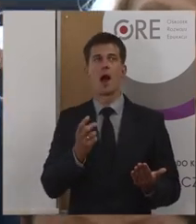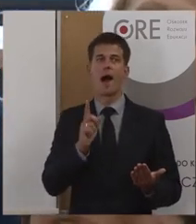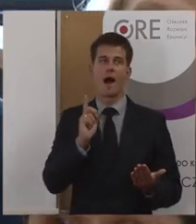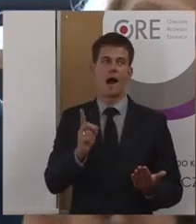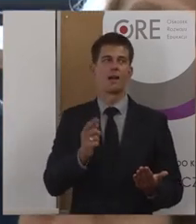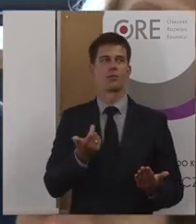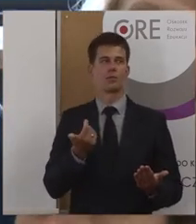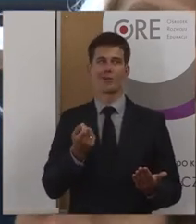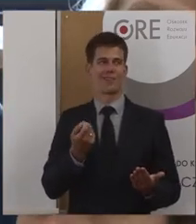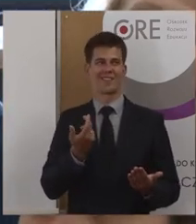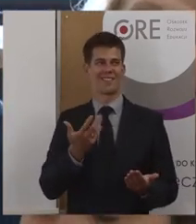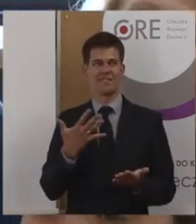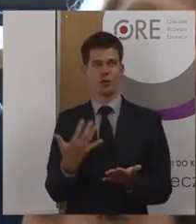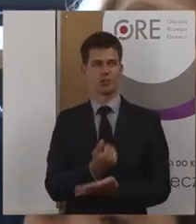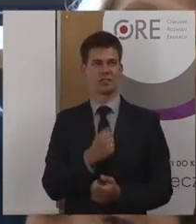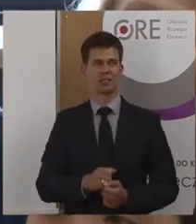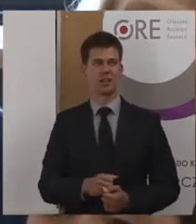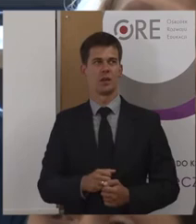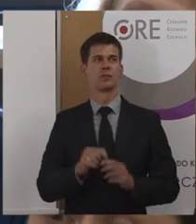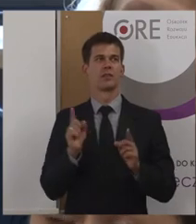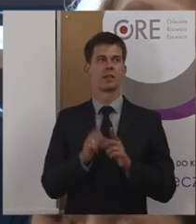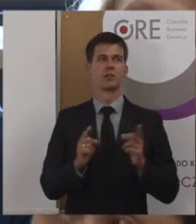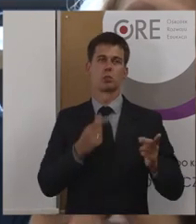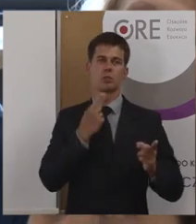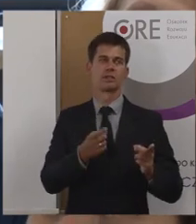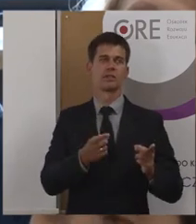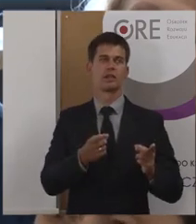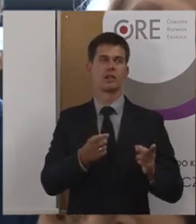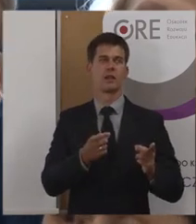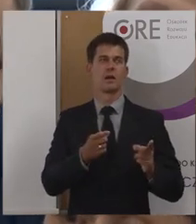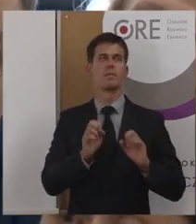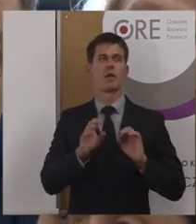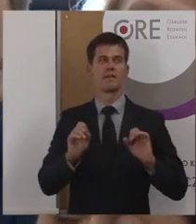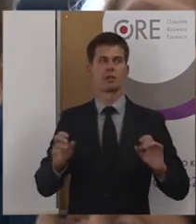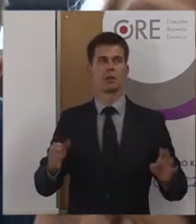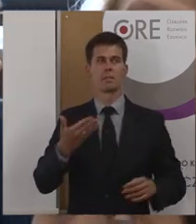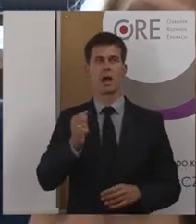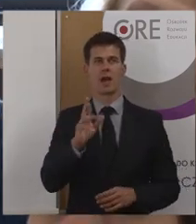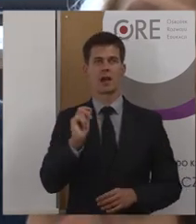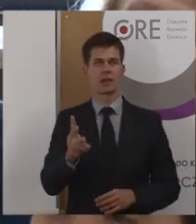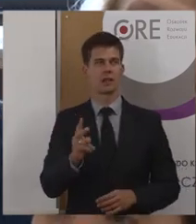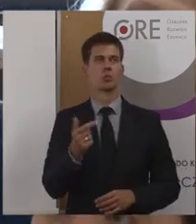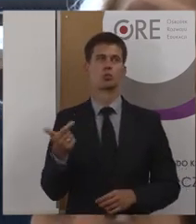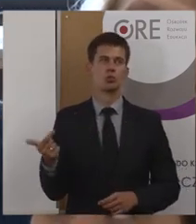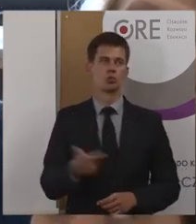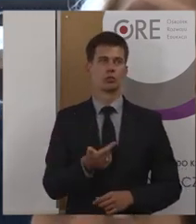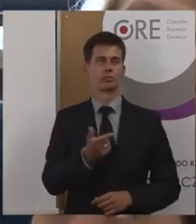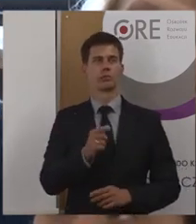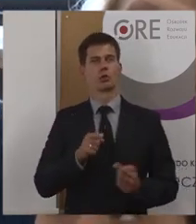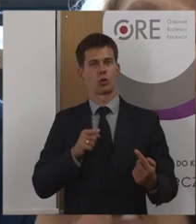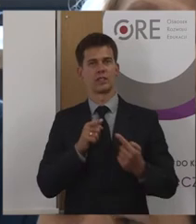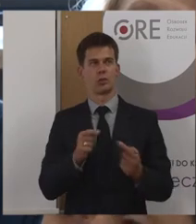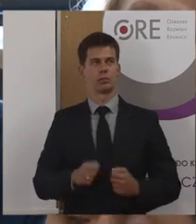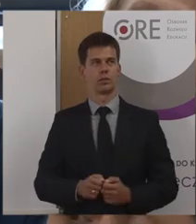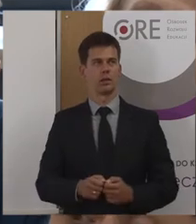Bogusławem Markiem, że jednak rysunki choćby w jakiejś części powinny być dostępne.